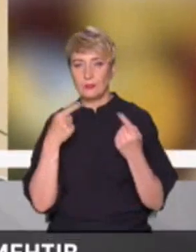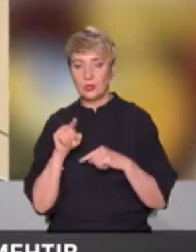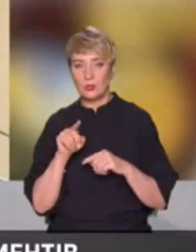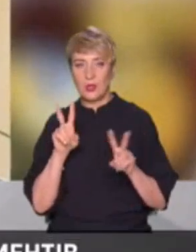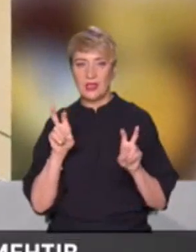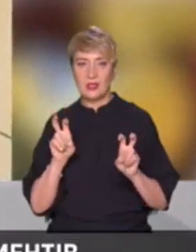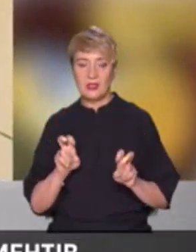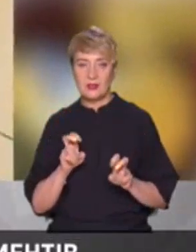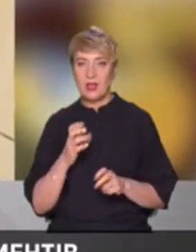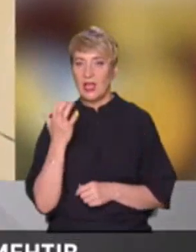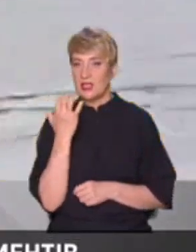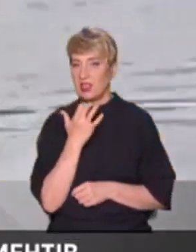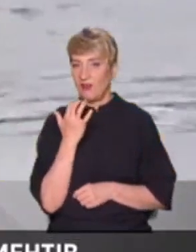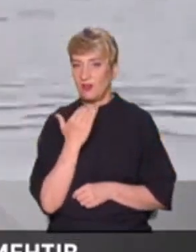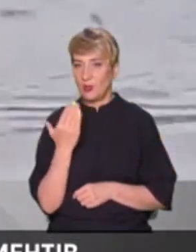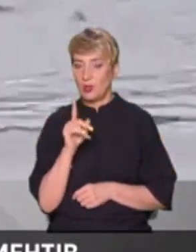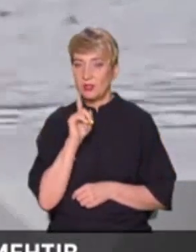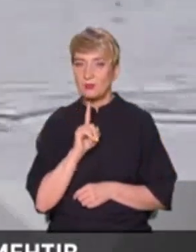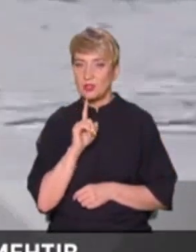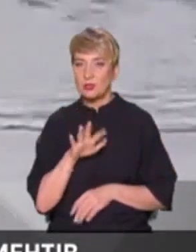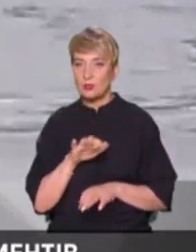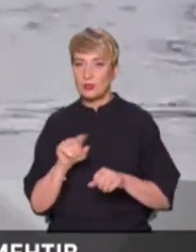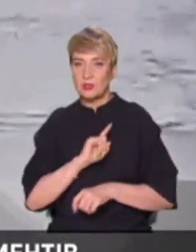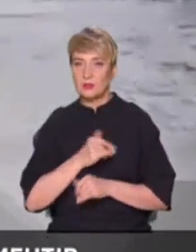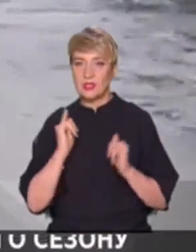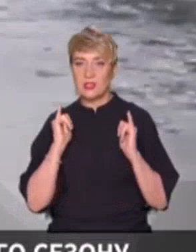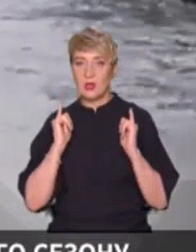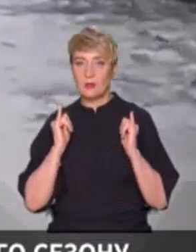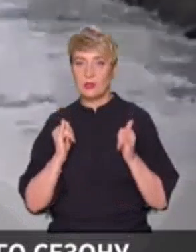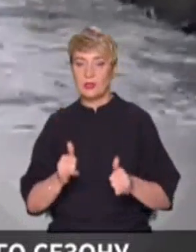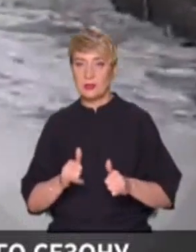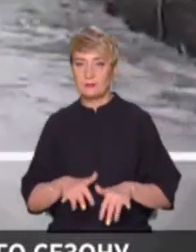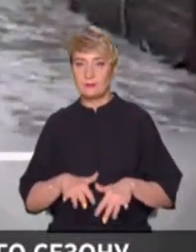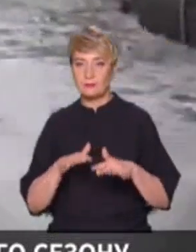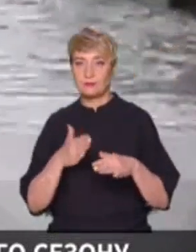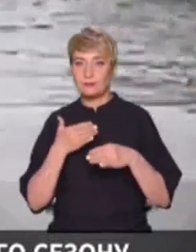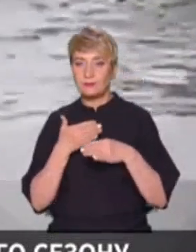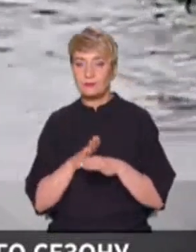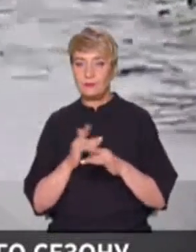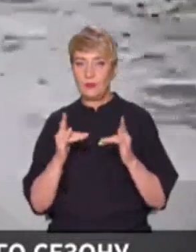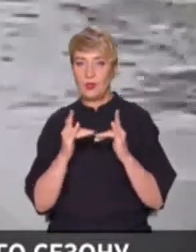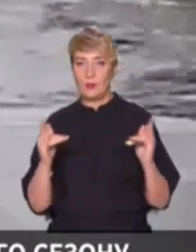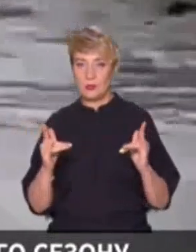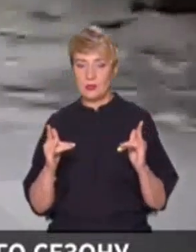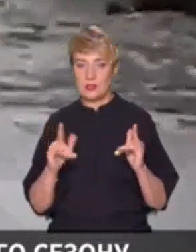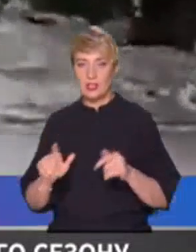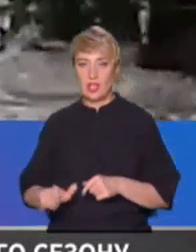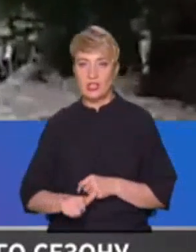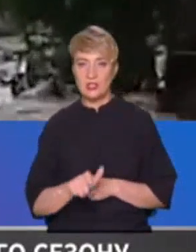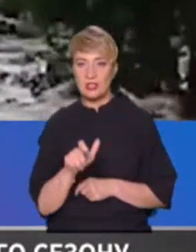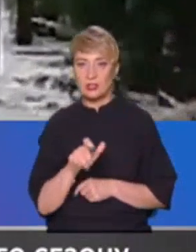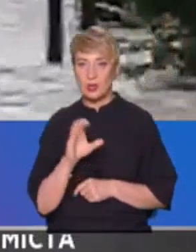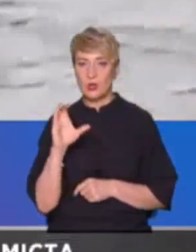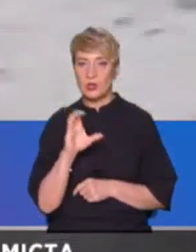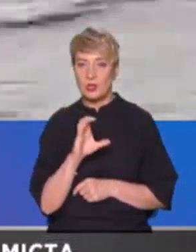У Сімферополі, тимчасово окупованому через сильні повені, обвалилася частина мосту через річку Салгир. Про це повідомив так